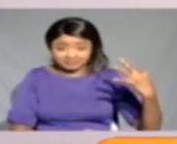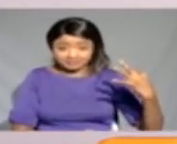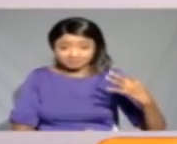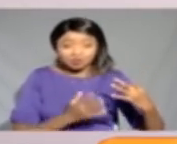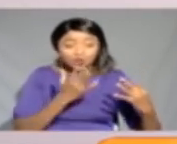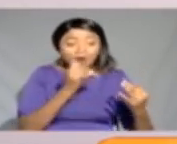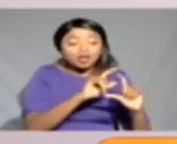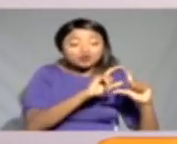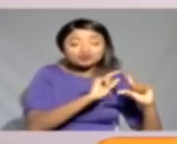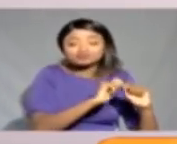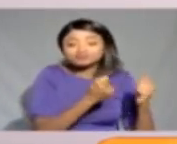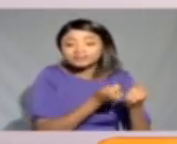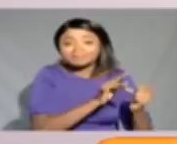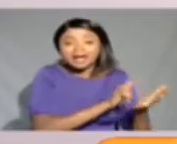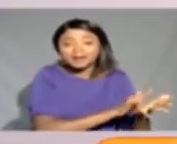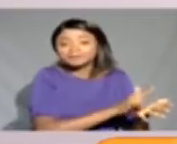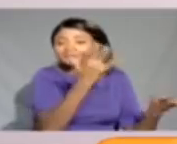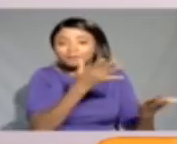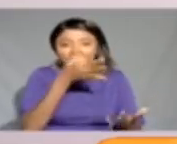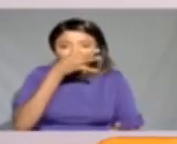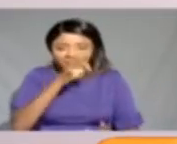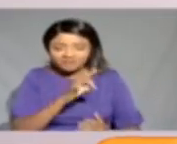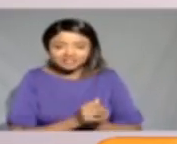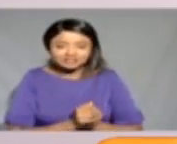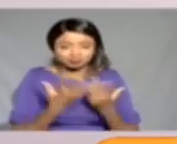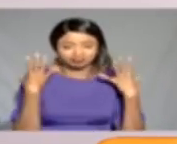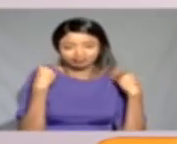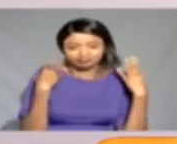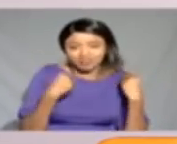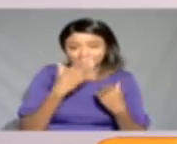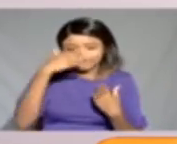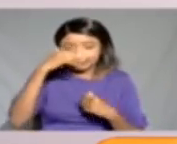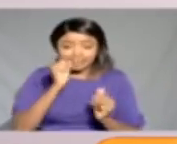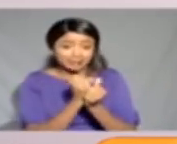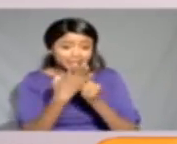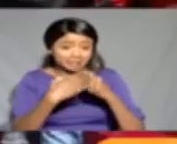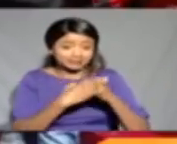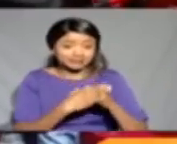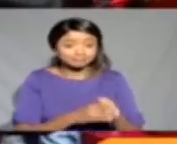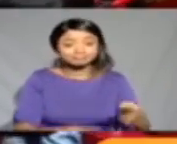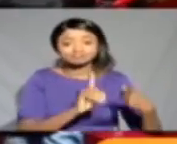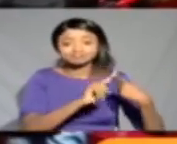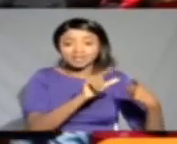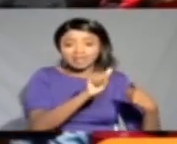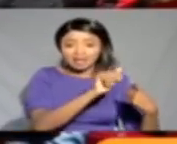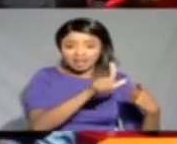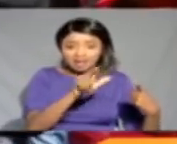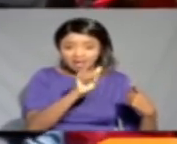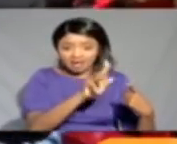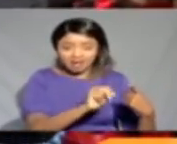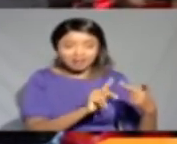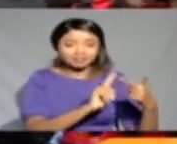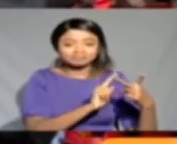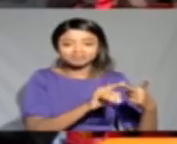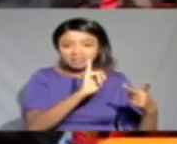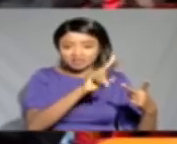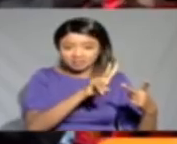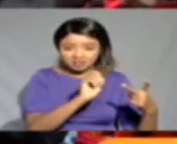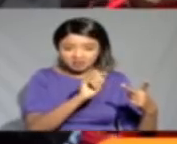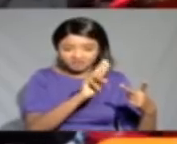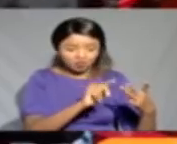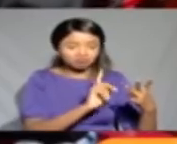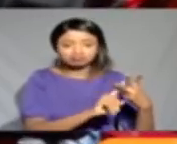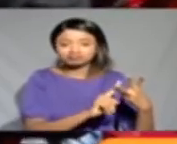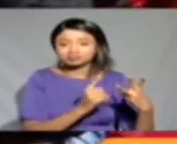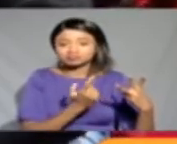kinachoelekea Ufaransa kwa kambi ya mazoezi ya siku 19. Washambulizi Alan Wanga, Yvonne Souza pamoja na